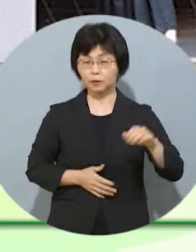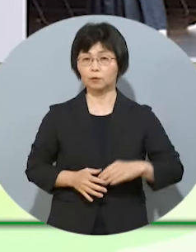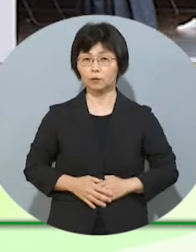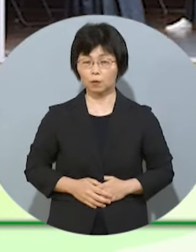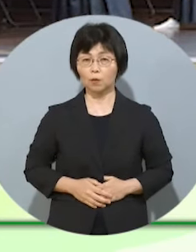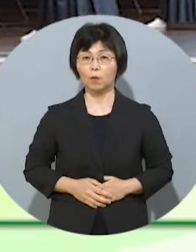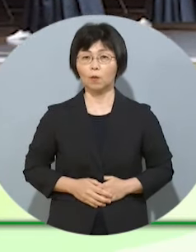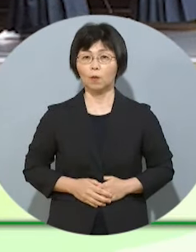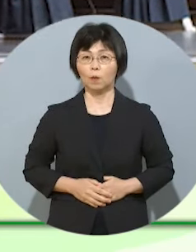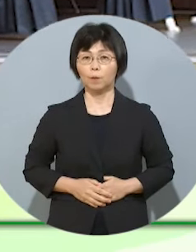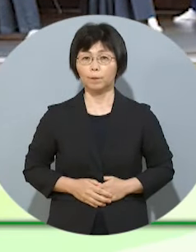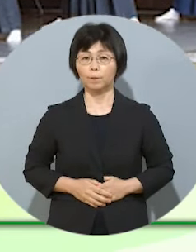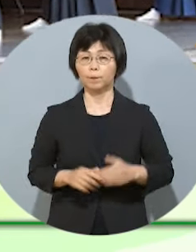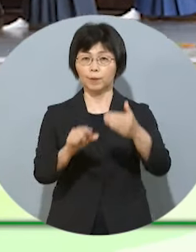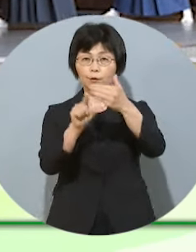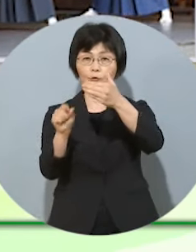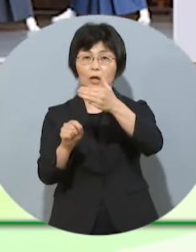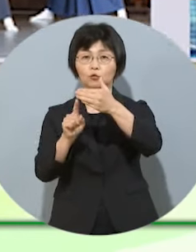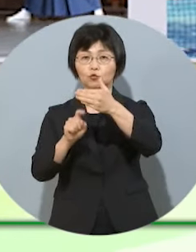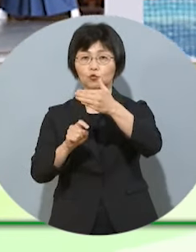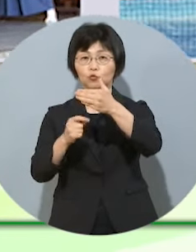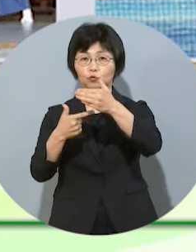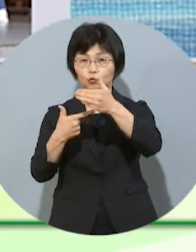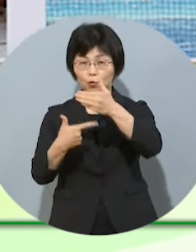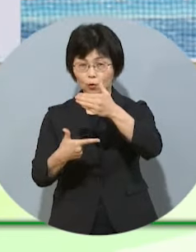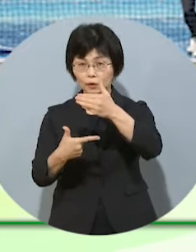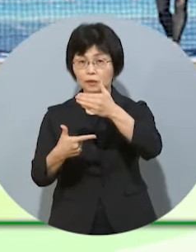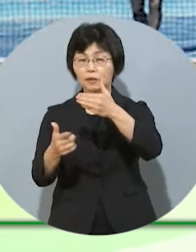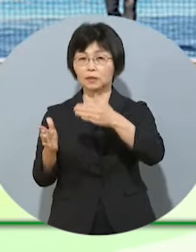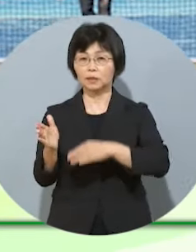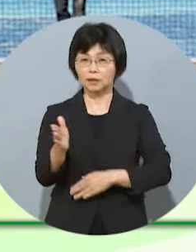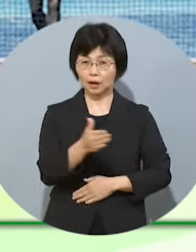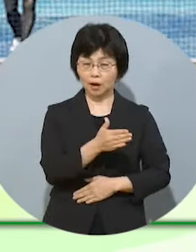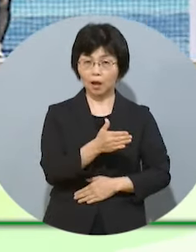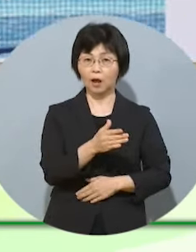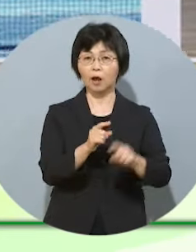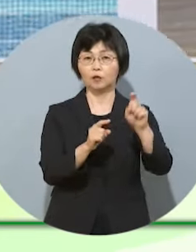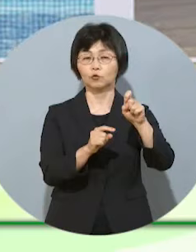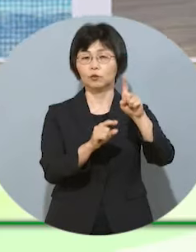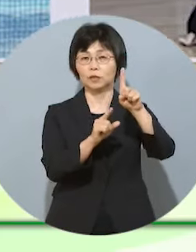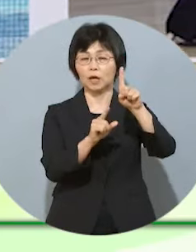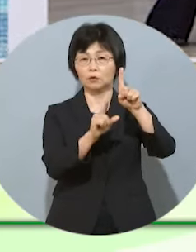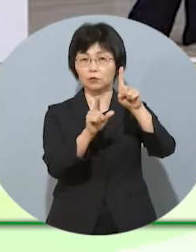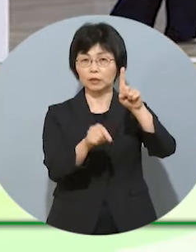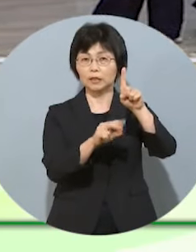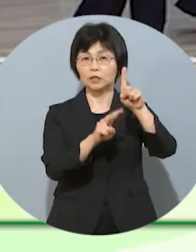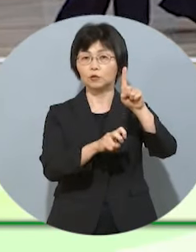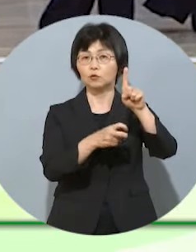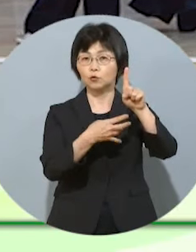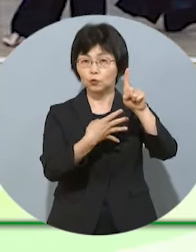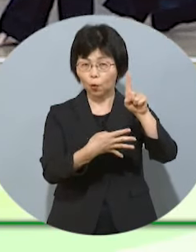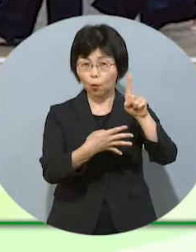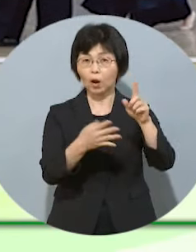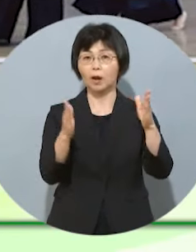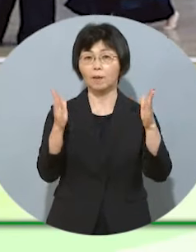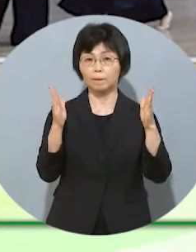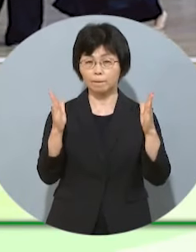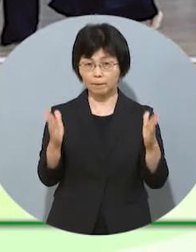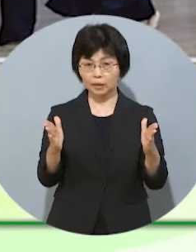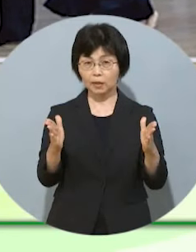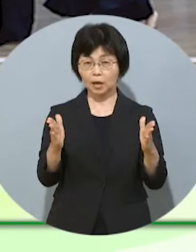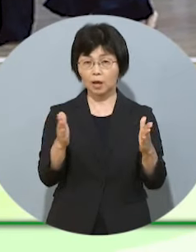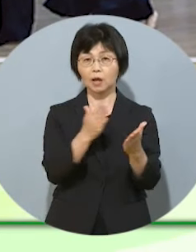大会は9月16日月曜日から11月24日日曜日までの間